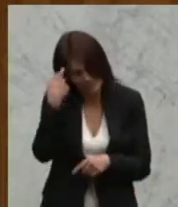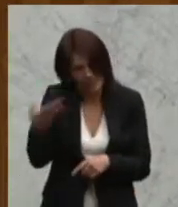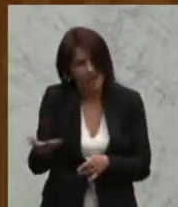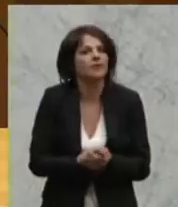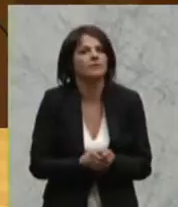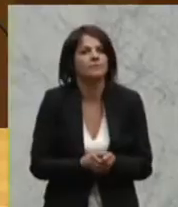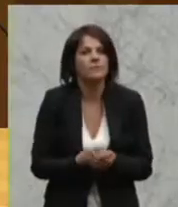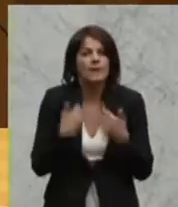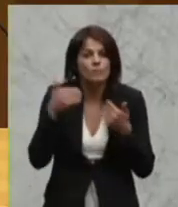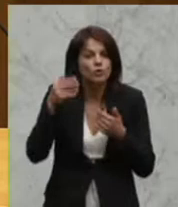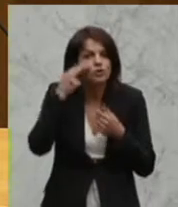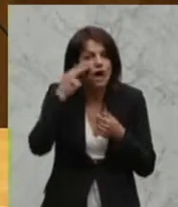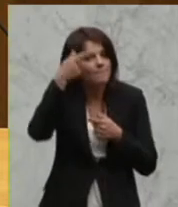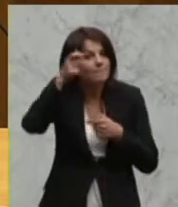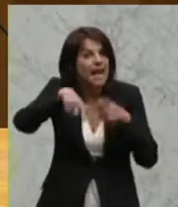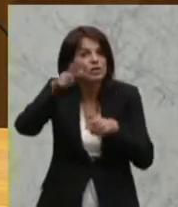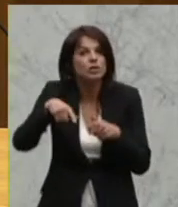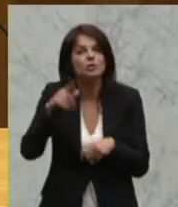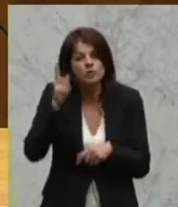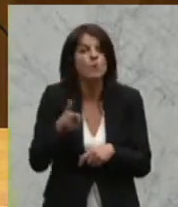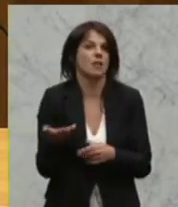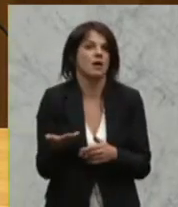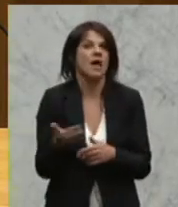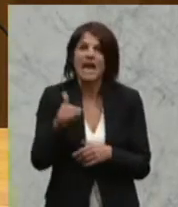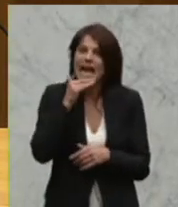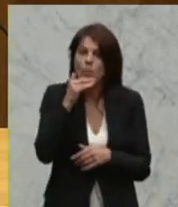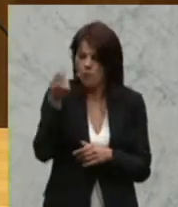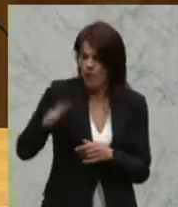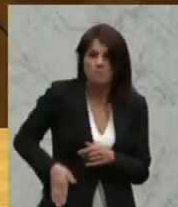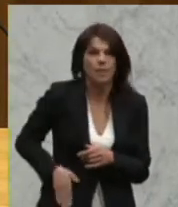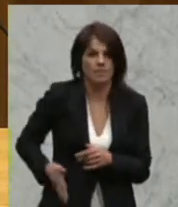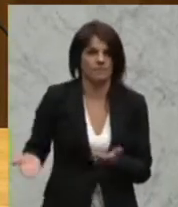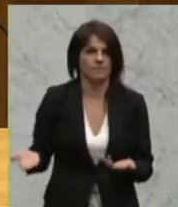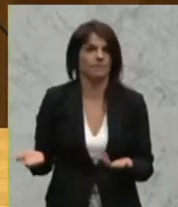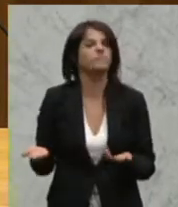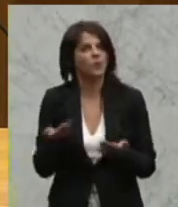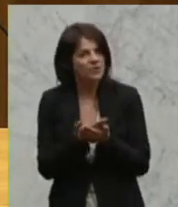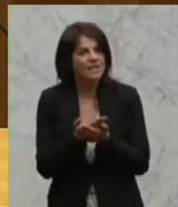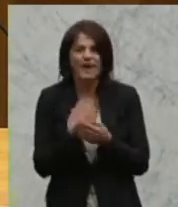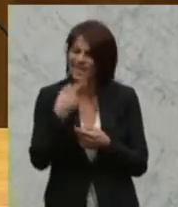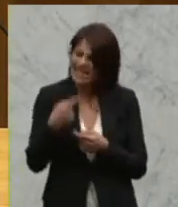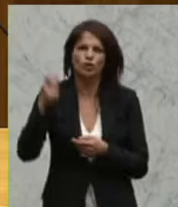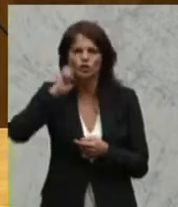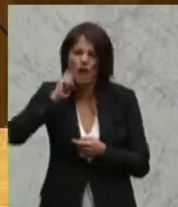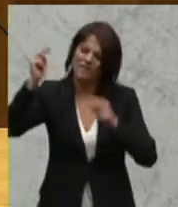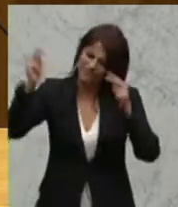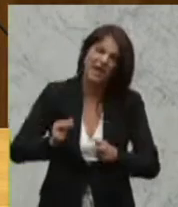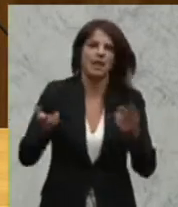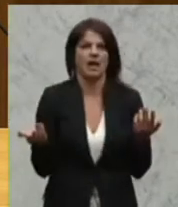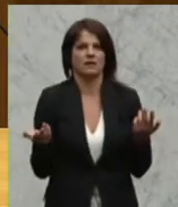Herren. Wir müssen schauen, dass den Menschen genug im Geldtaschel bleibt. Daher sagen wir runter mit den